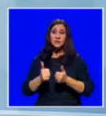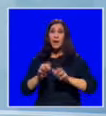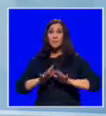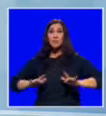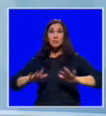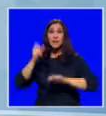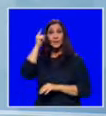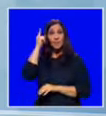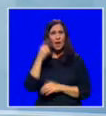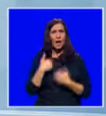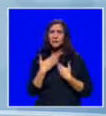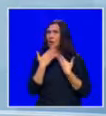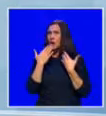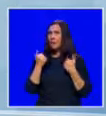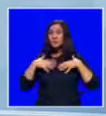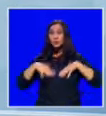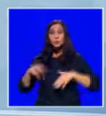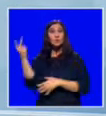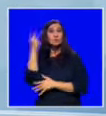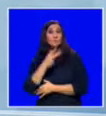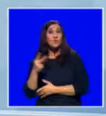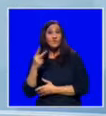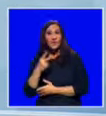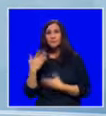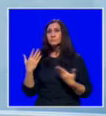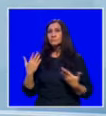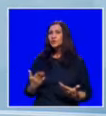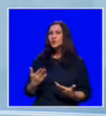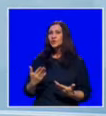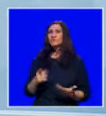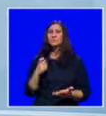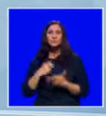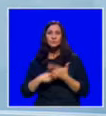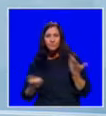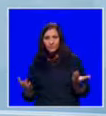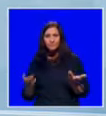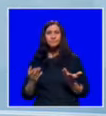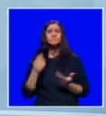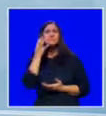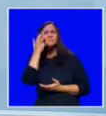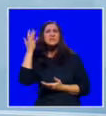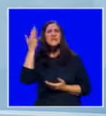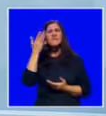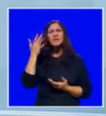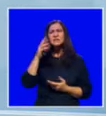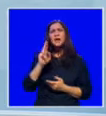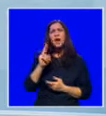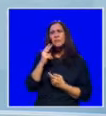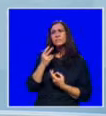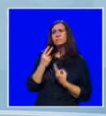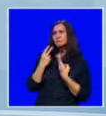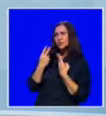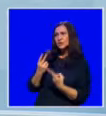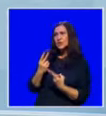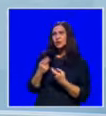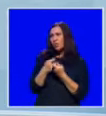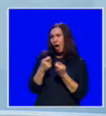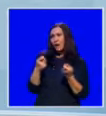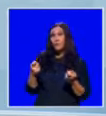терена на идеите. Аз няма да се уморя да повтарям, че нелепо е, представете си как биха изглеждали рекламите по телевизията,